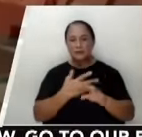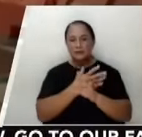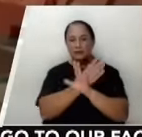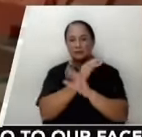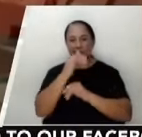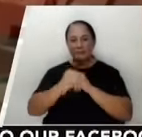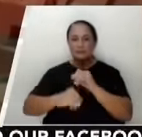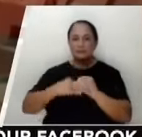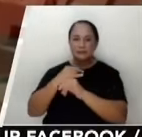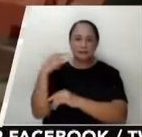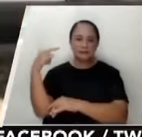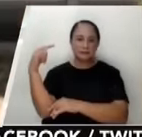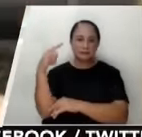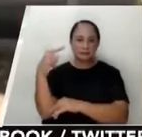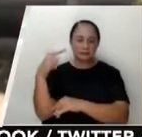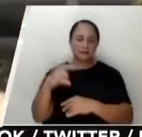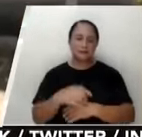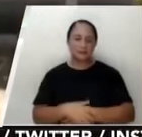Airport.